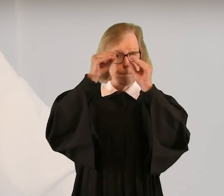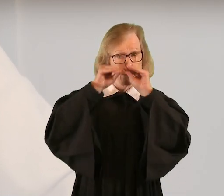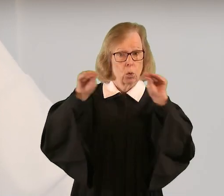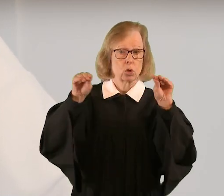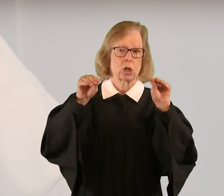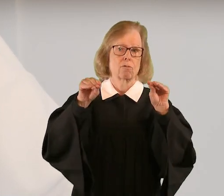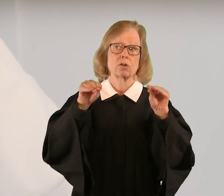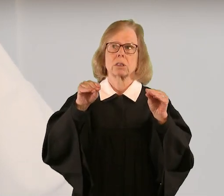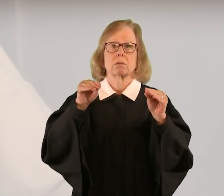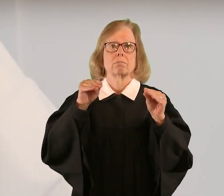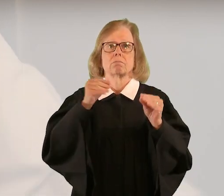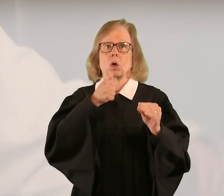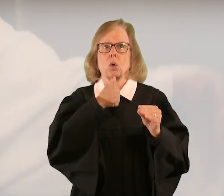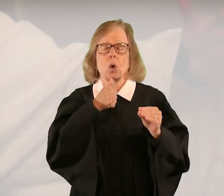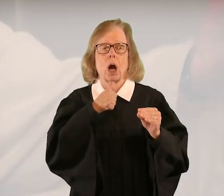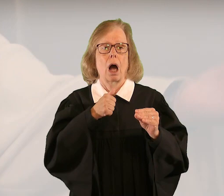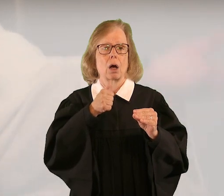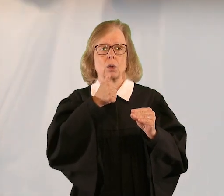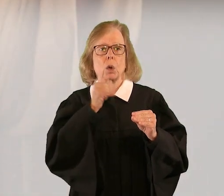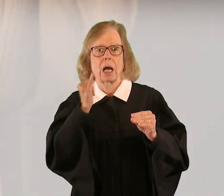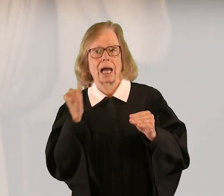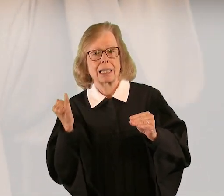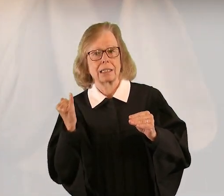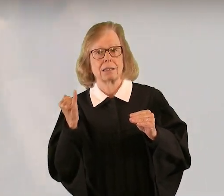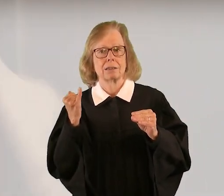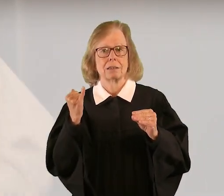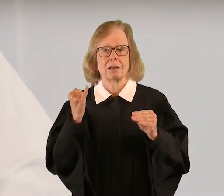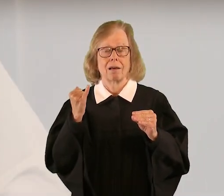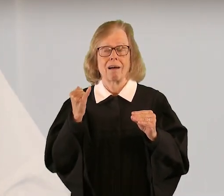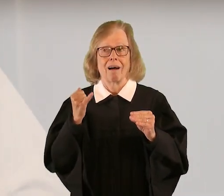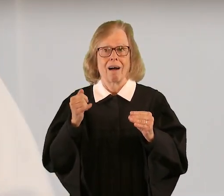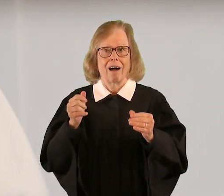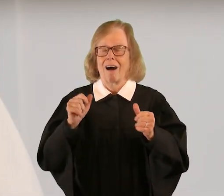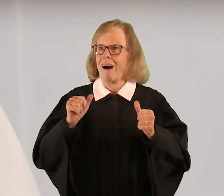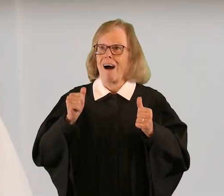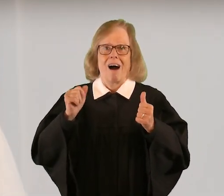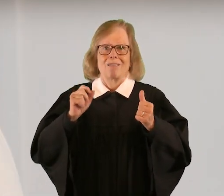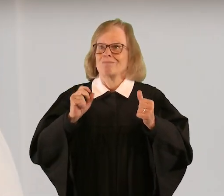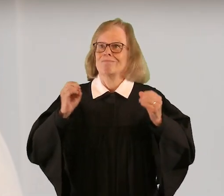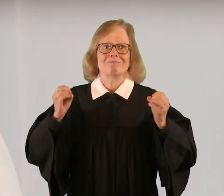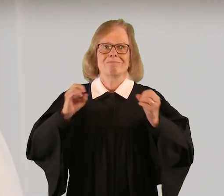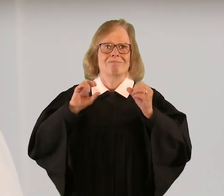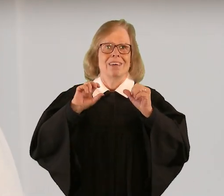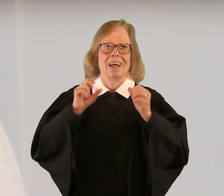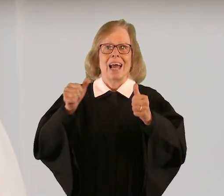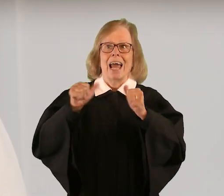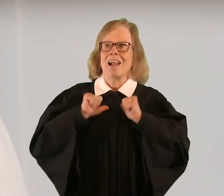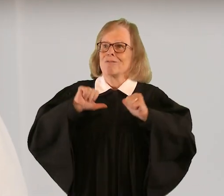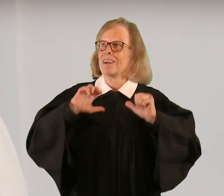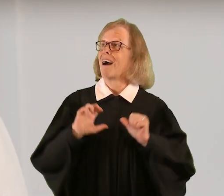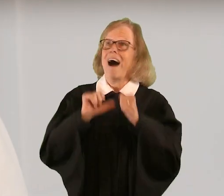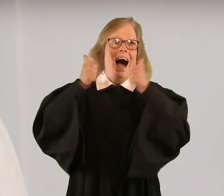den Jüngerinnen und Jüngern Luft unter ihre Flügel gebracht hat.